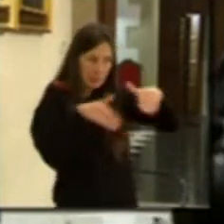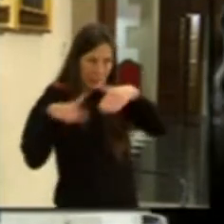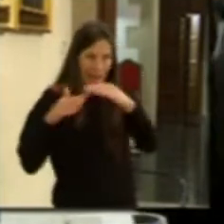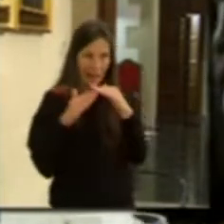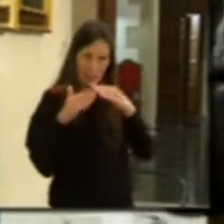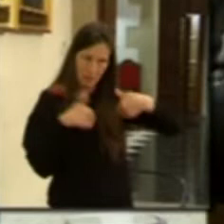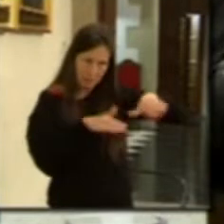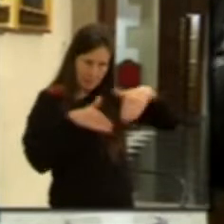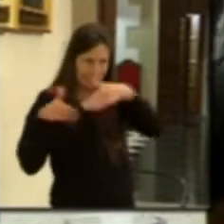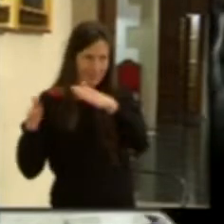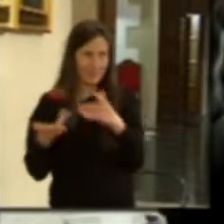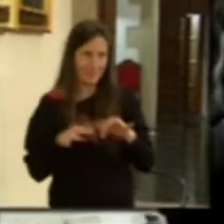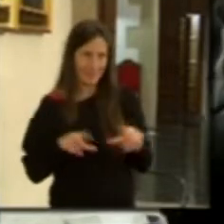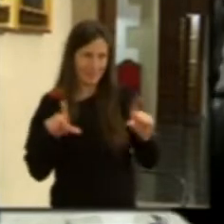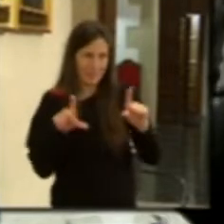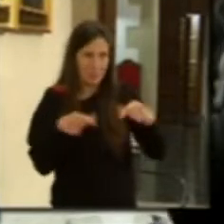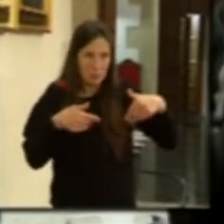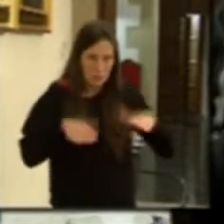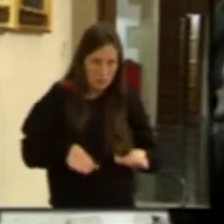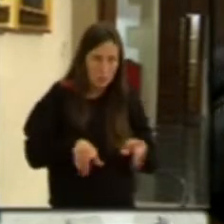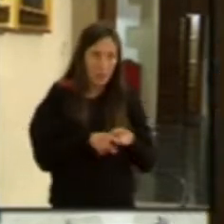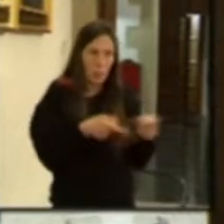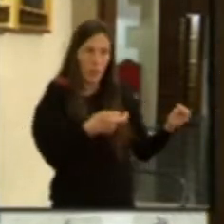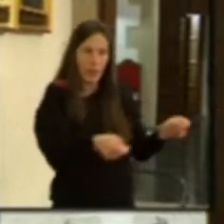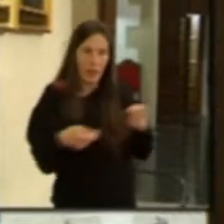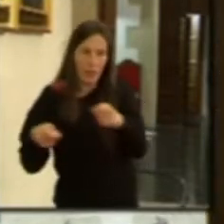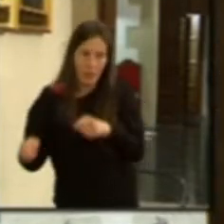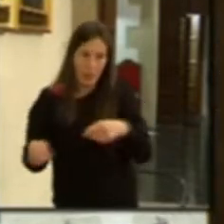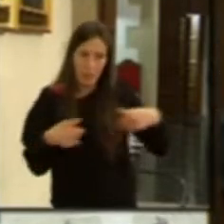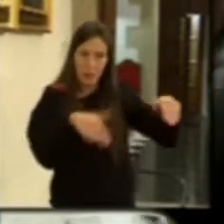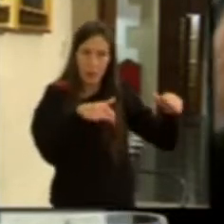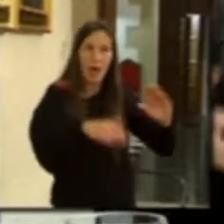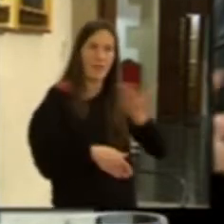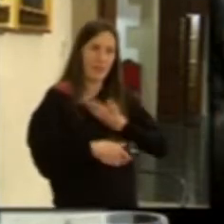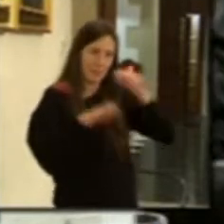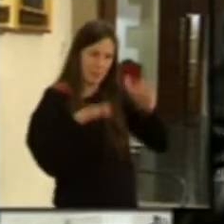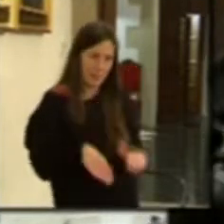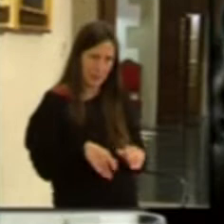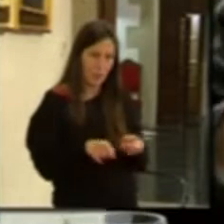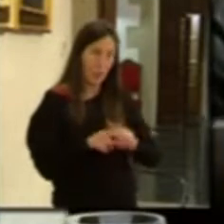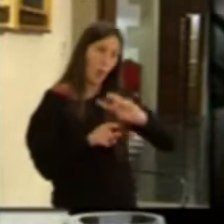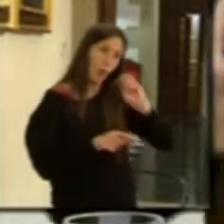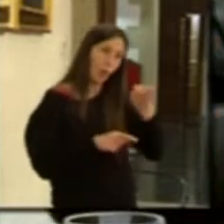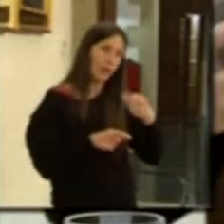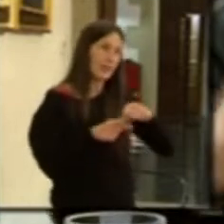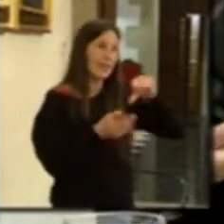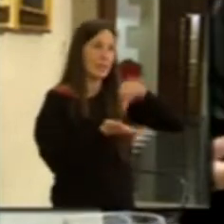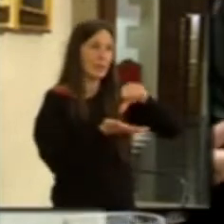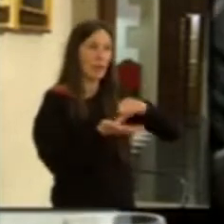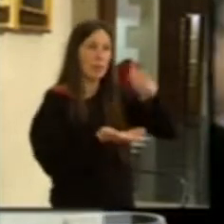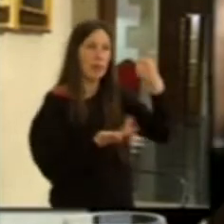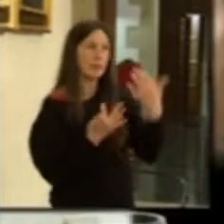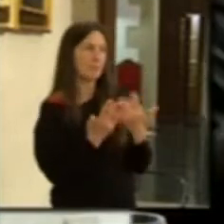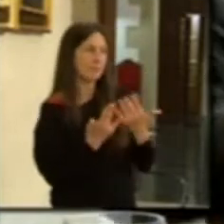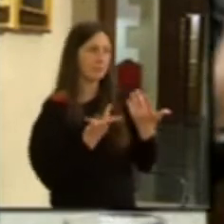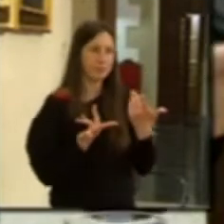casa i que han pogut reduir l'activitat més i tancar més, han tingut menys afectació. Les que no han pogut fer, perquè no han pogut deixar de fer certa activitat,